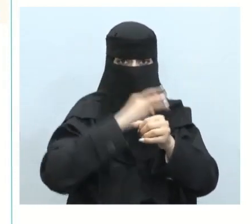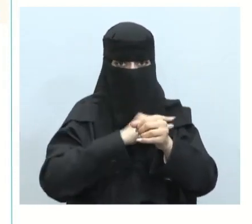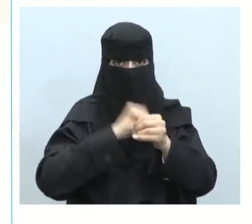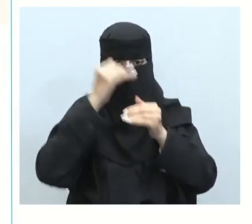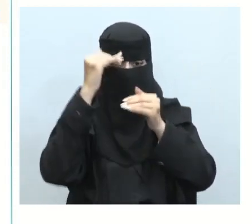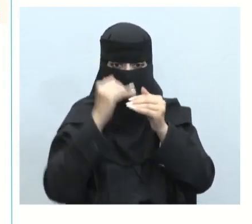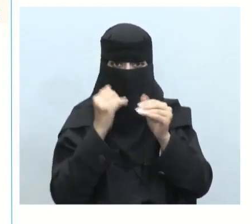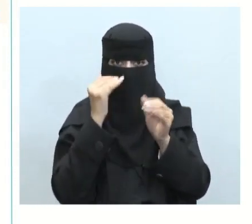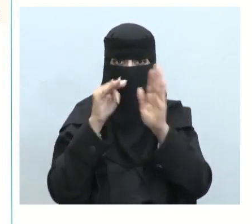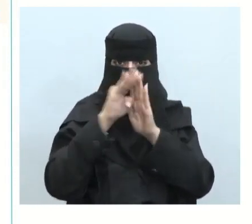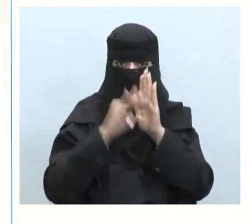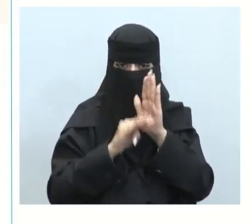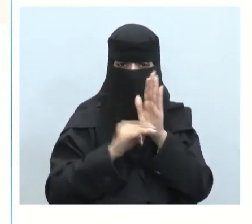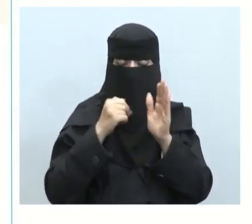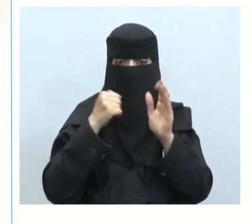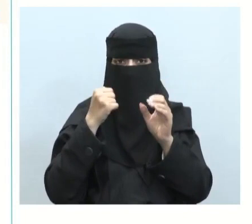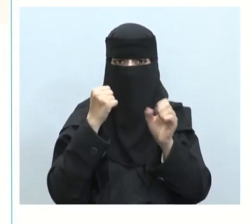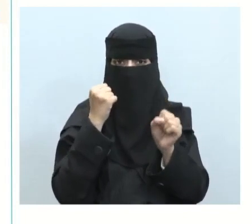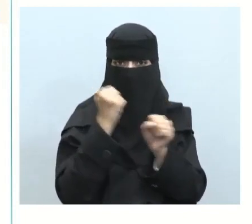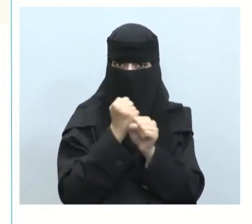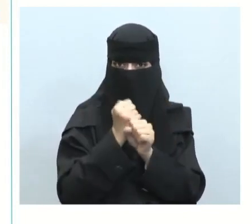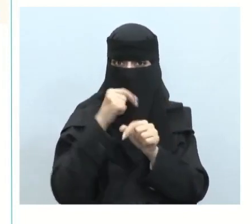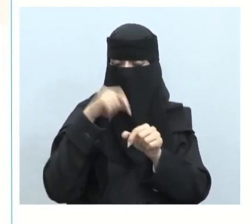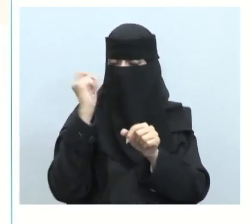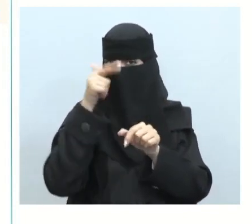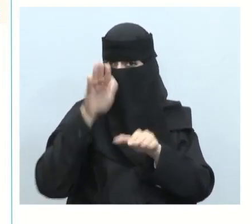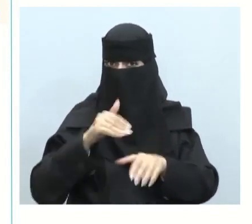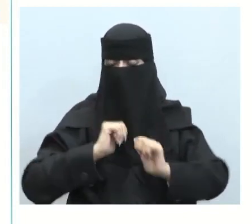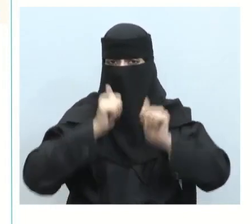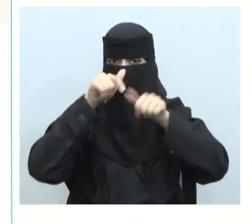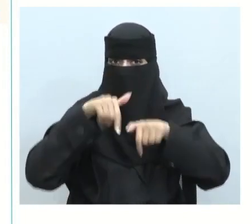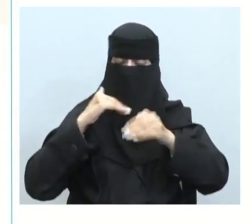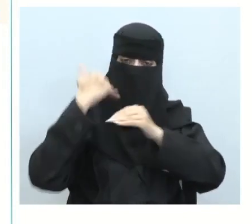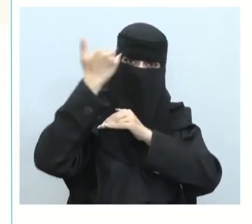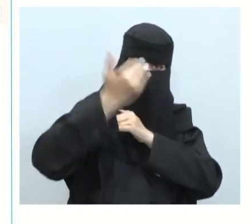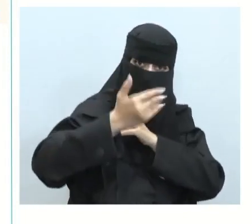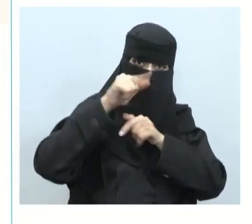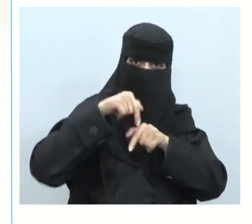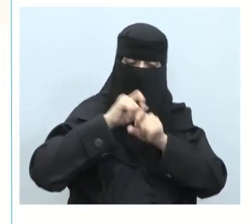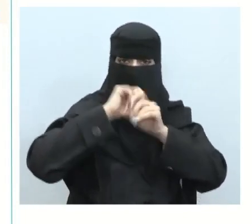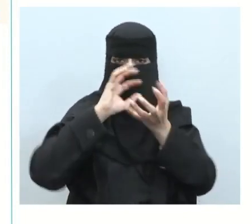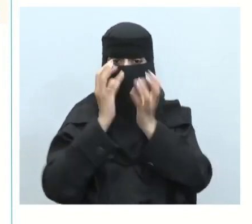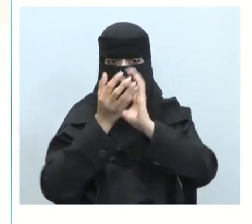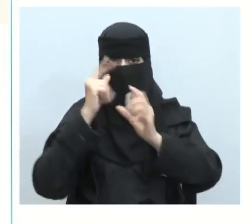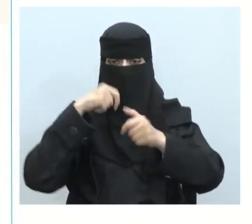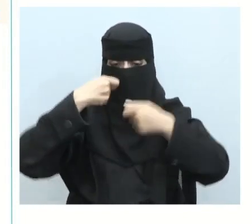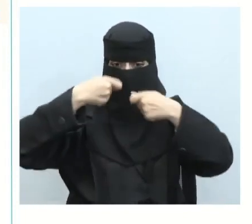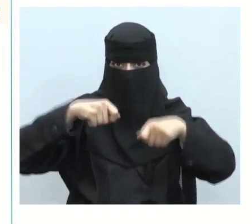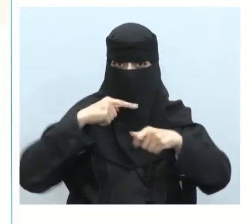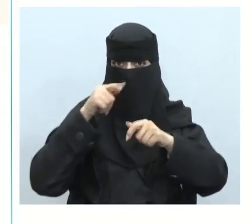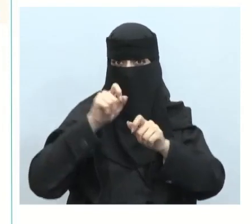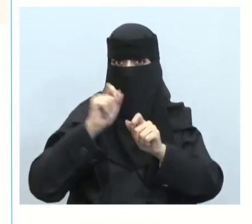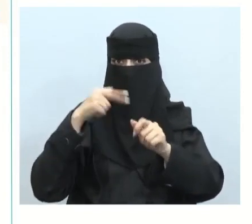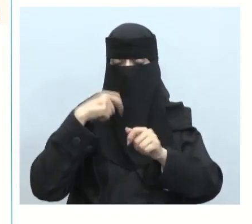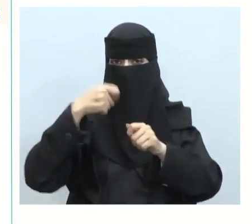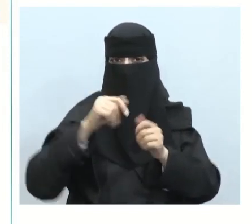اكثر انتاجيه وسرعه في تنفيذ المهام وبالتالي تبلورت فكره مكافاه الموظفين بواسطه